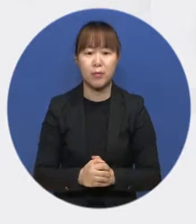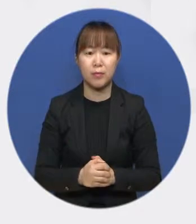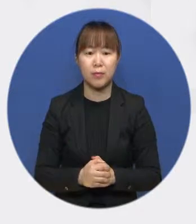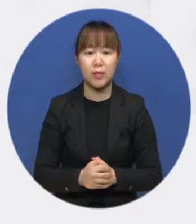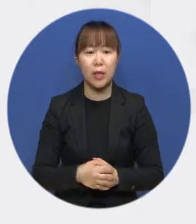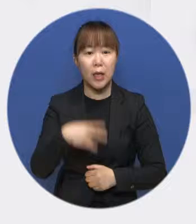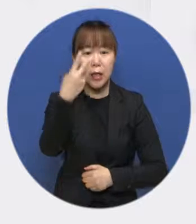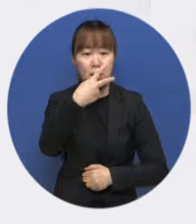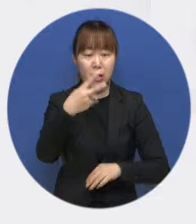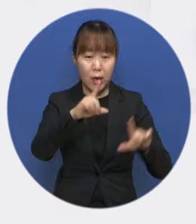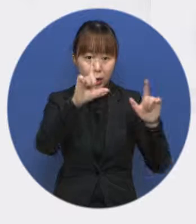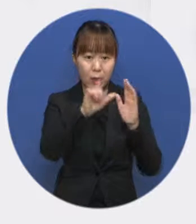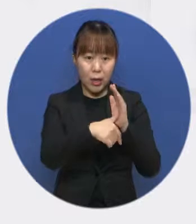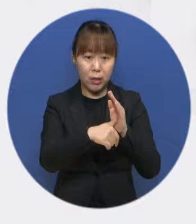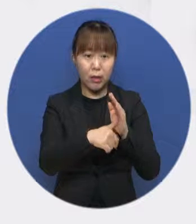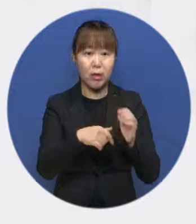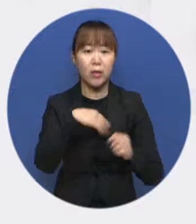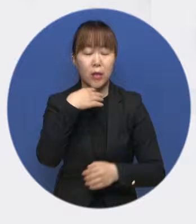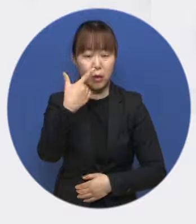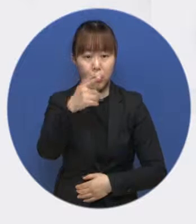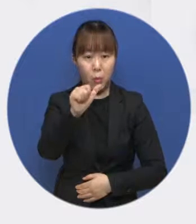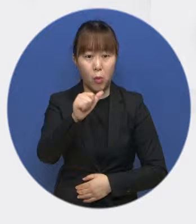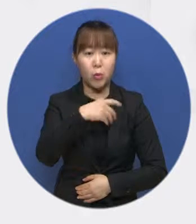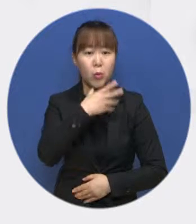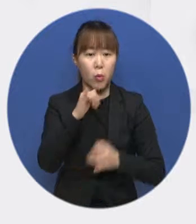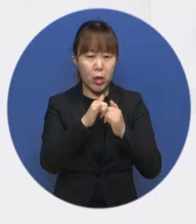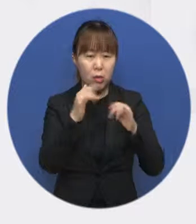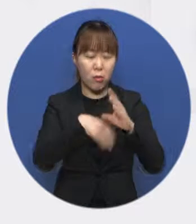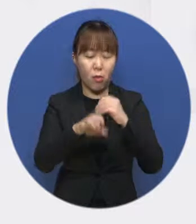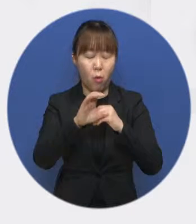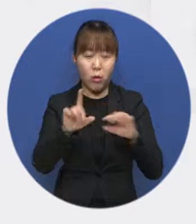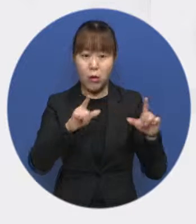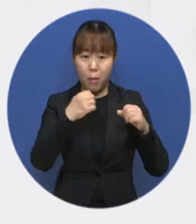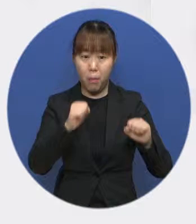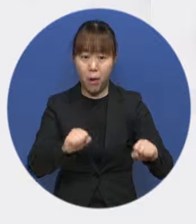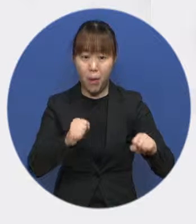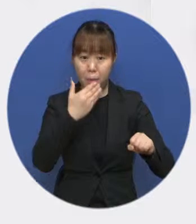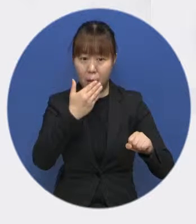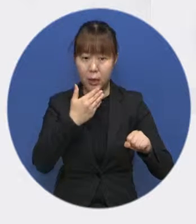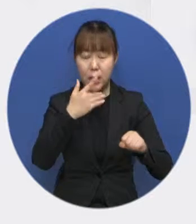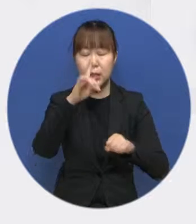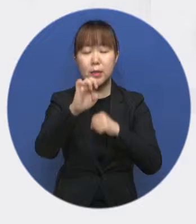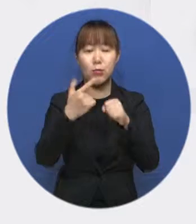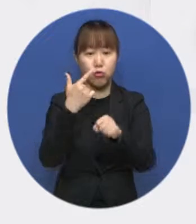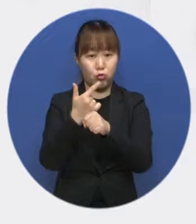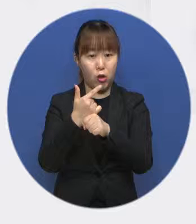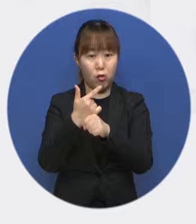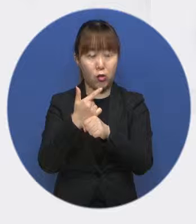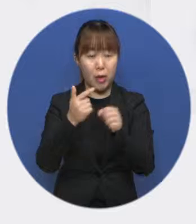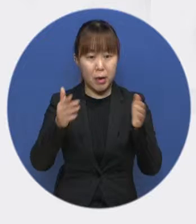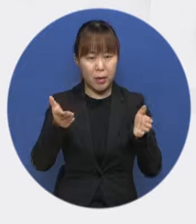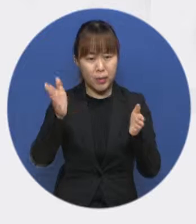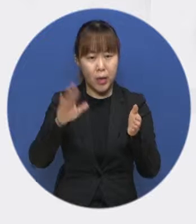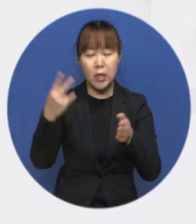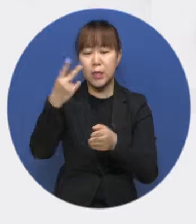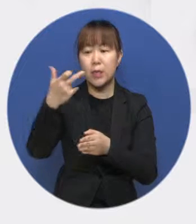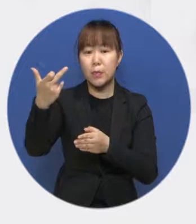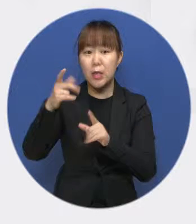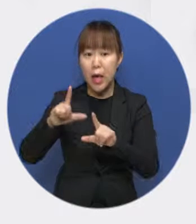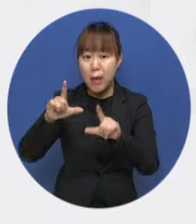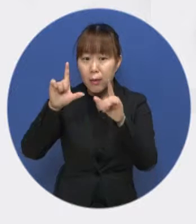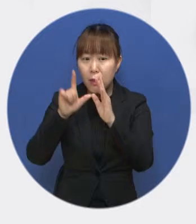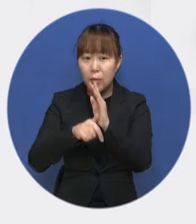2000년에는 65장 노인이 앞으로 더 살 것으로 예상되는 기간이 16년 이었지만 2017년에는